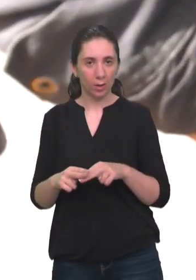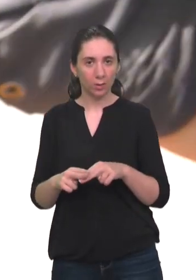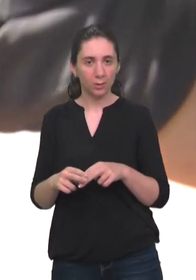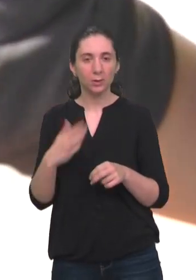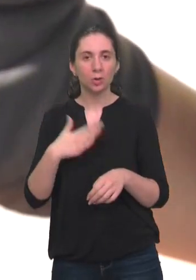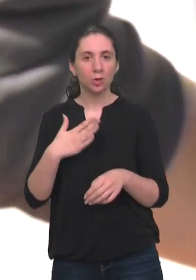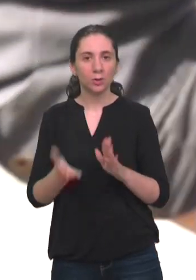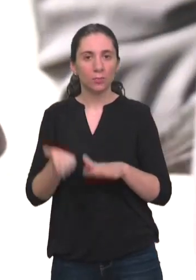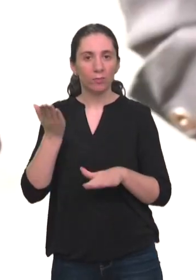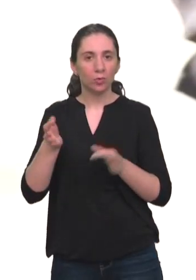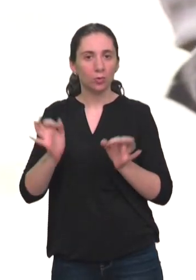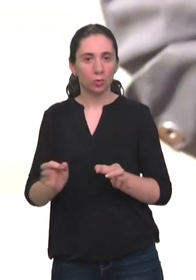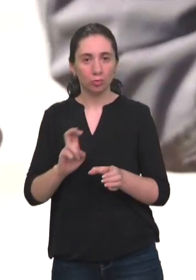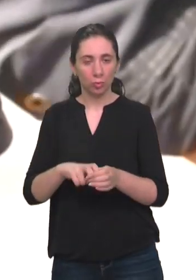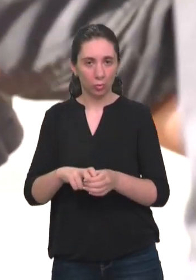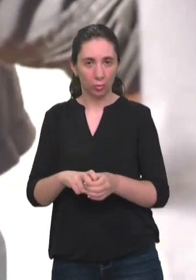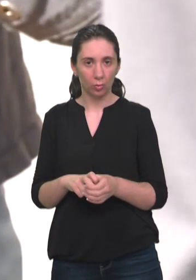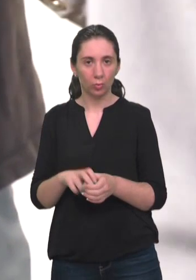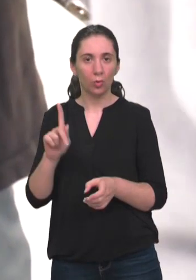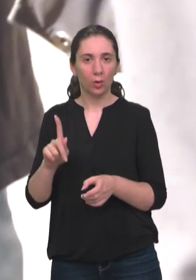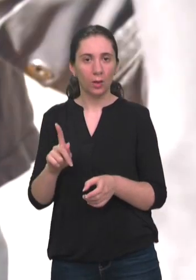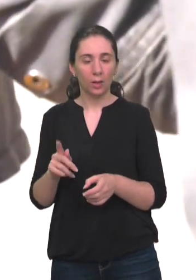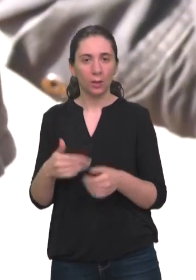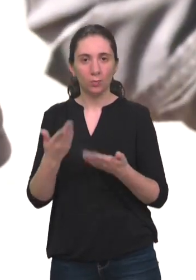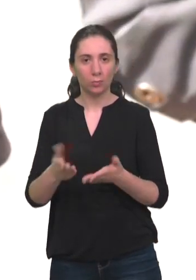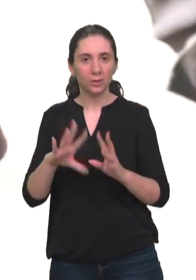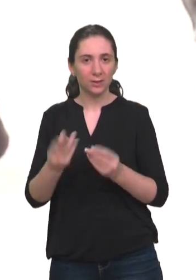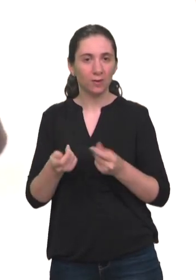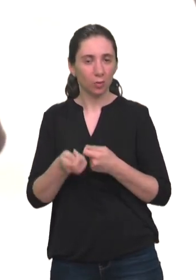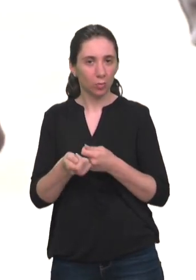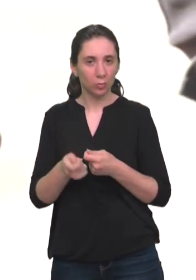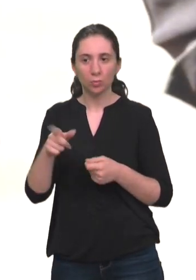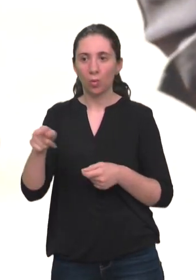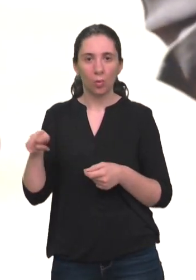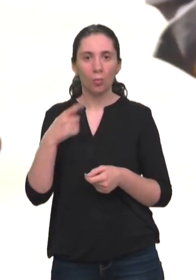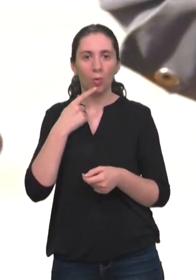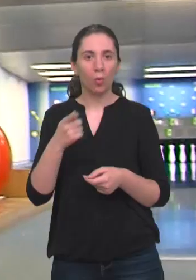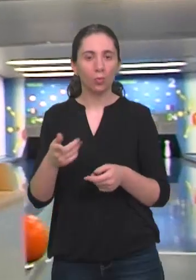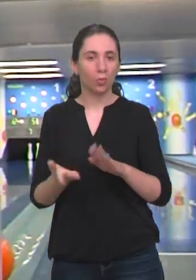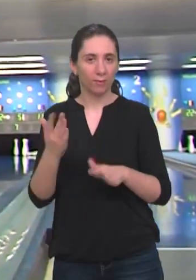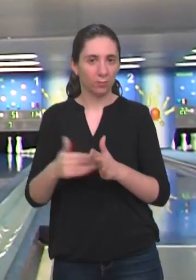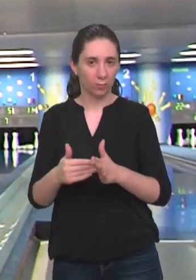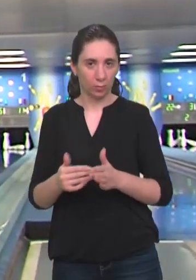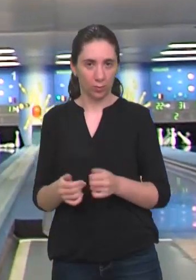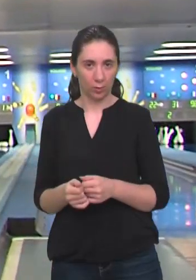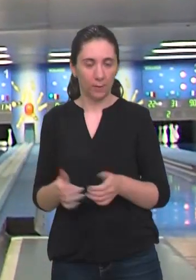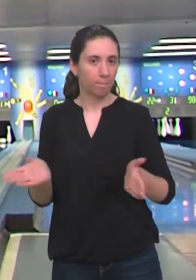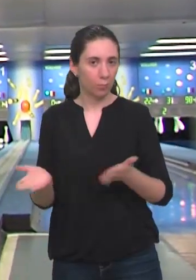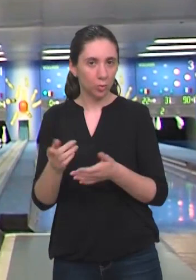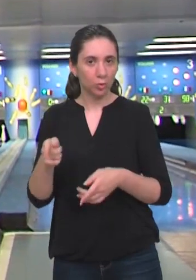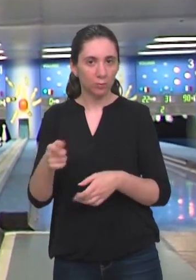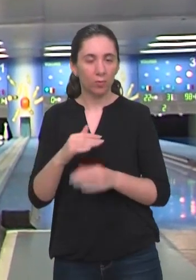se povećati socijalna uključenost i dostupnost socijalnih usluga onima kojima je to najpotrebnije, potičući